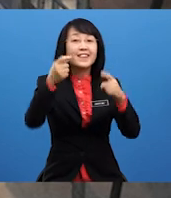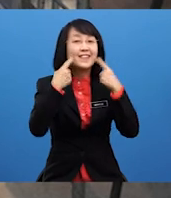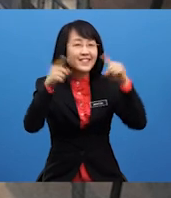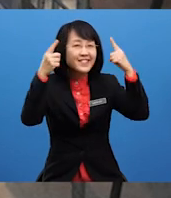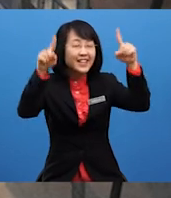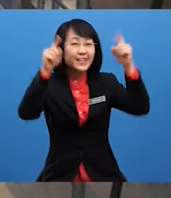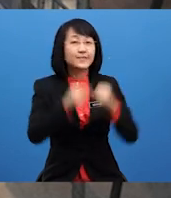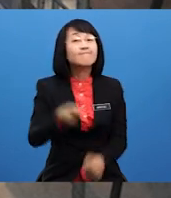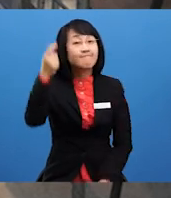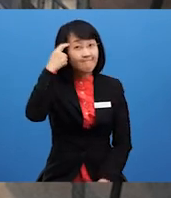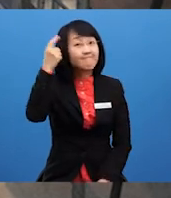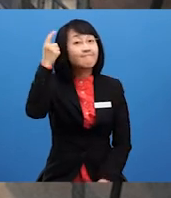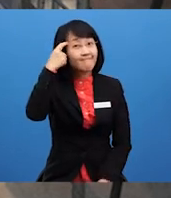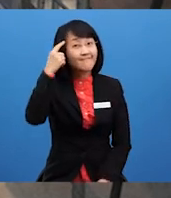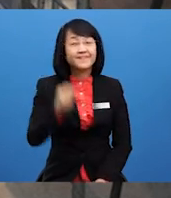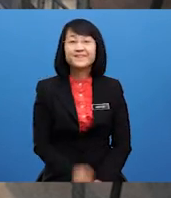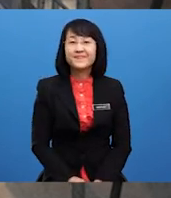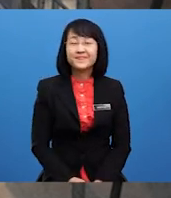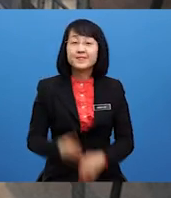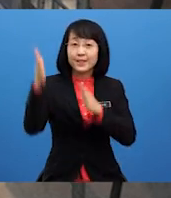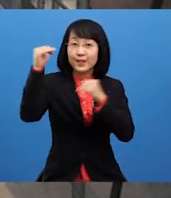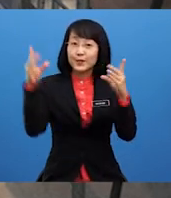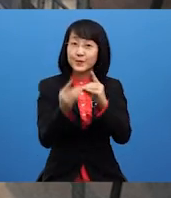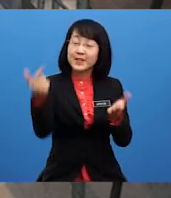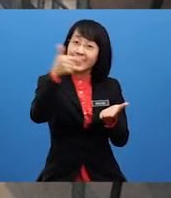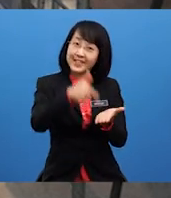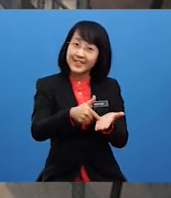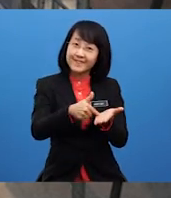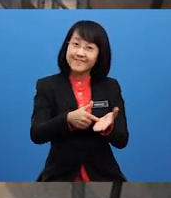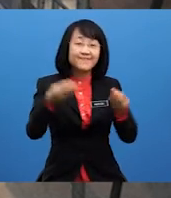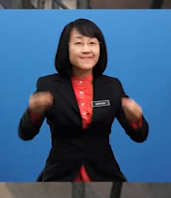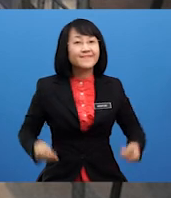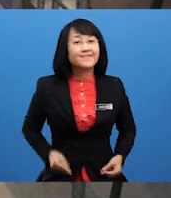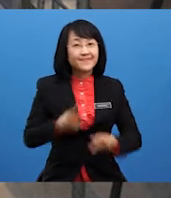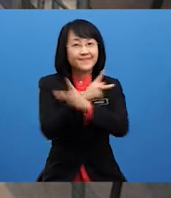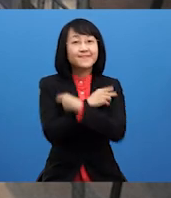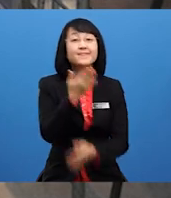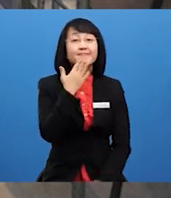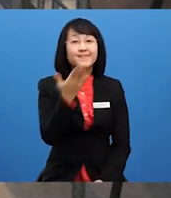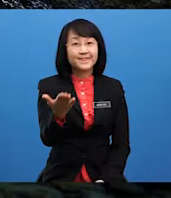kejayaan. Fikir-fikirkan. Moga berjumpa lagi. Sekian, terima kasih.